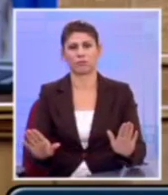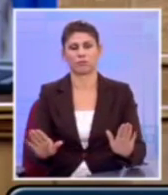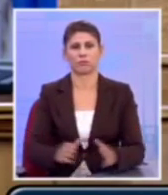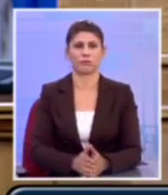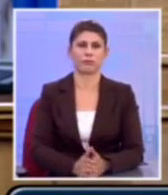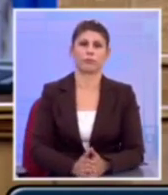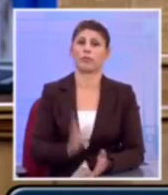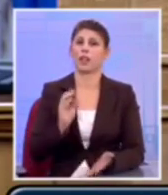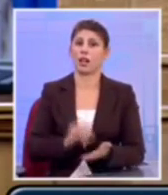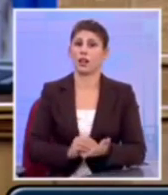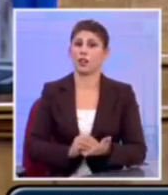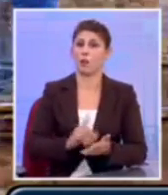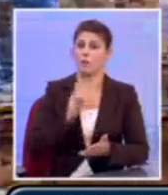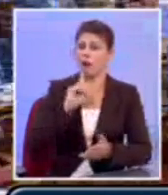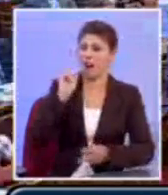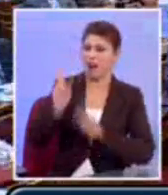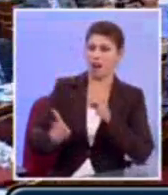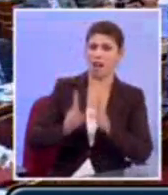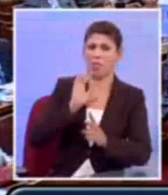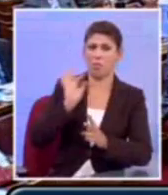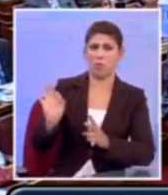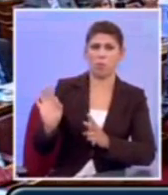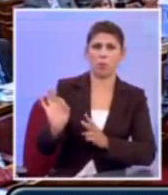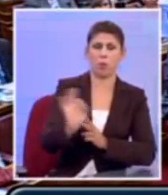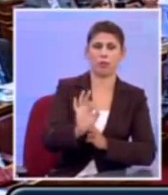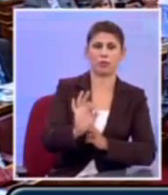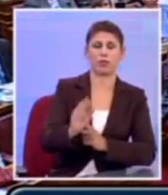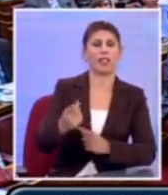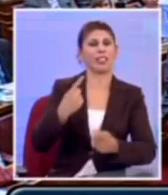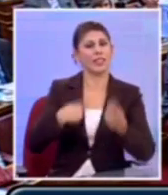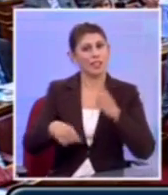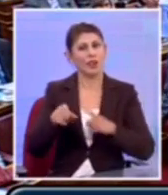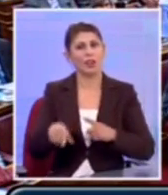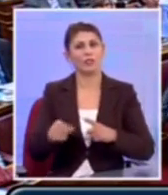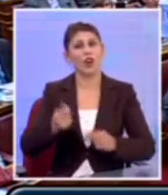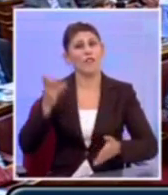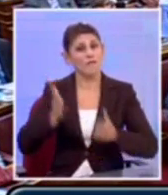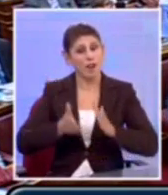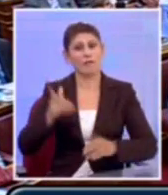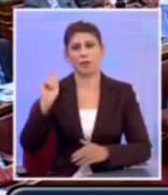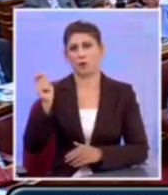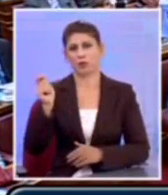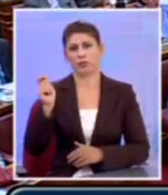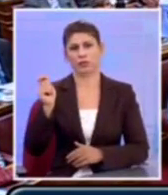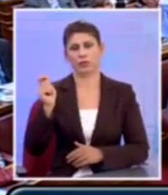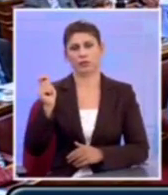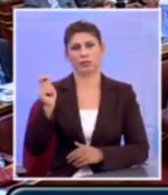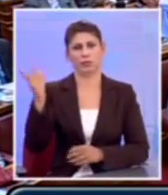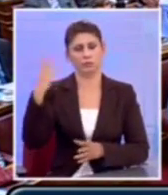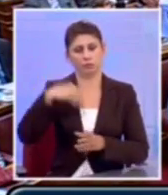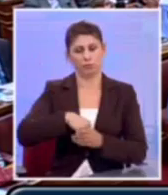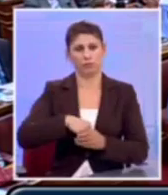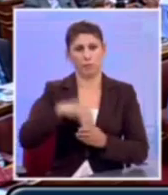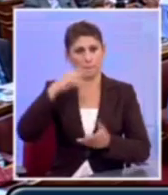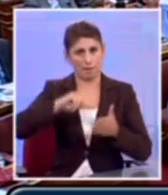ταυτόχρονα συκοφαντήθηκε για να δικαιολογηθεί η βάρβαρη πολιτική που εμπεριέχεται